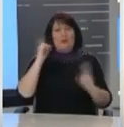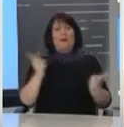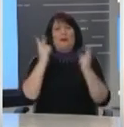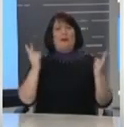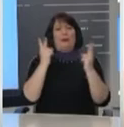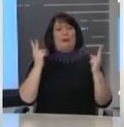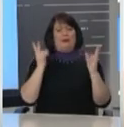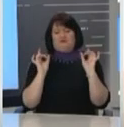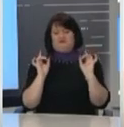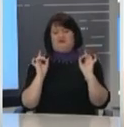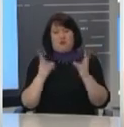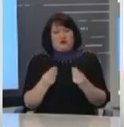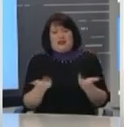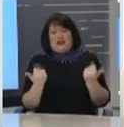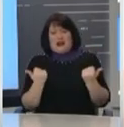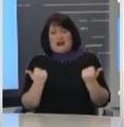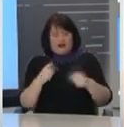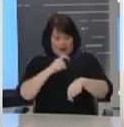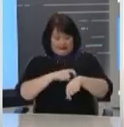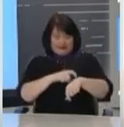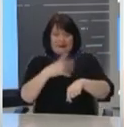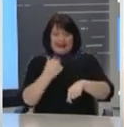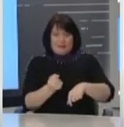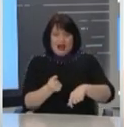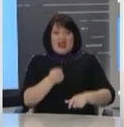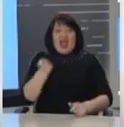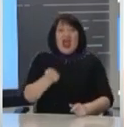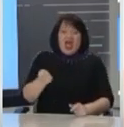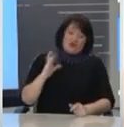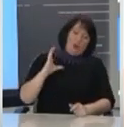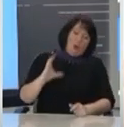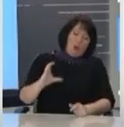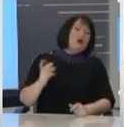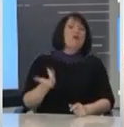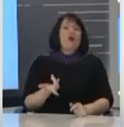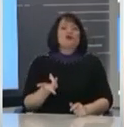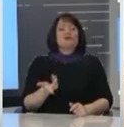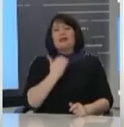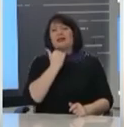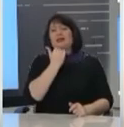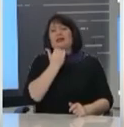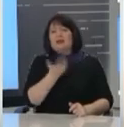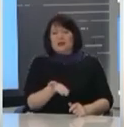και τίποτε άλλο. Από τη στιγμή που θα υπάρχει το υπέρογκο αυτό χρέος, δεν είναι δυνατόν να υπάρχει